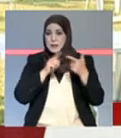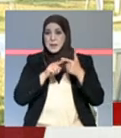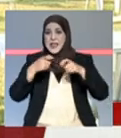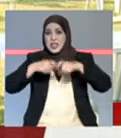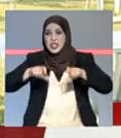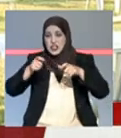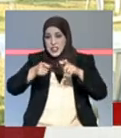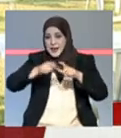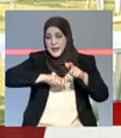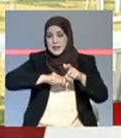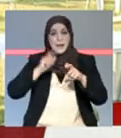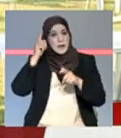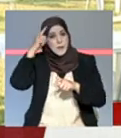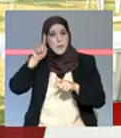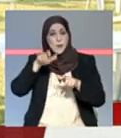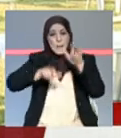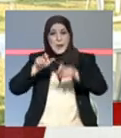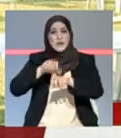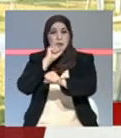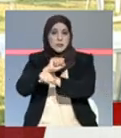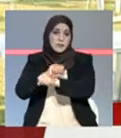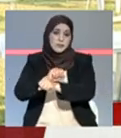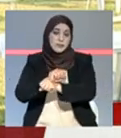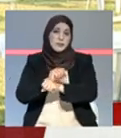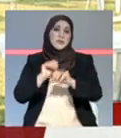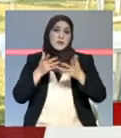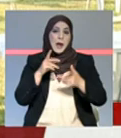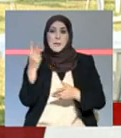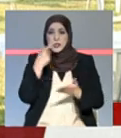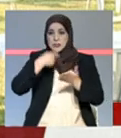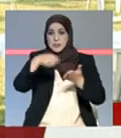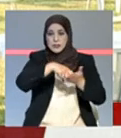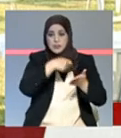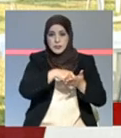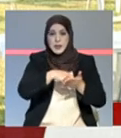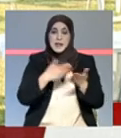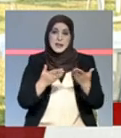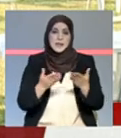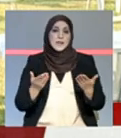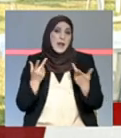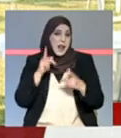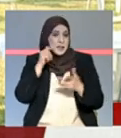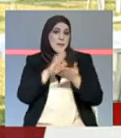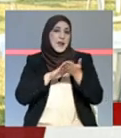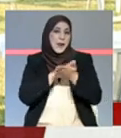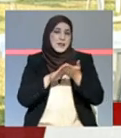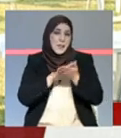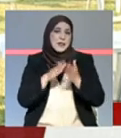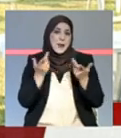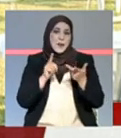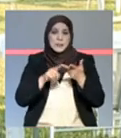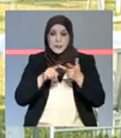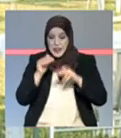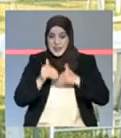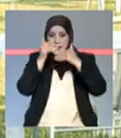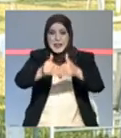معناها بالنسبة لجماعة تو شدت الحبس، معناها ما خل ما نجموش يخلصوا، صيبوا شيكات وما نجموش يخلصوا، تأجيل الخلاص